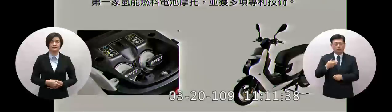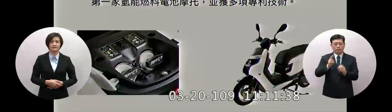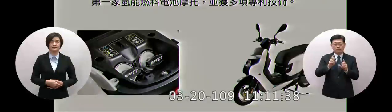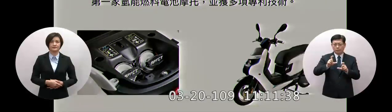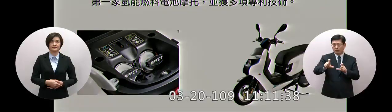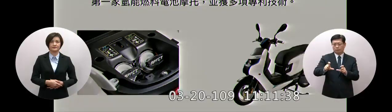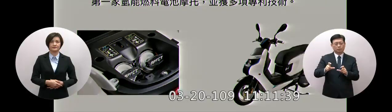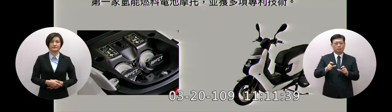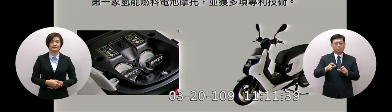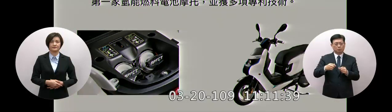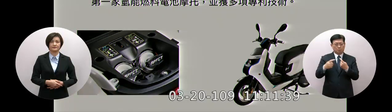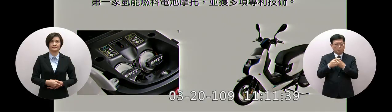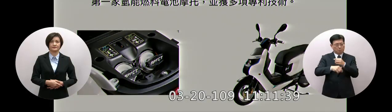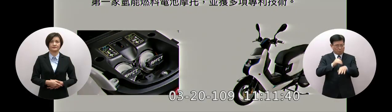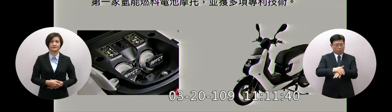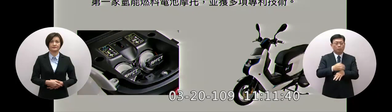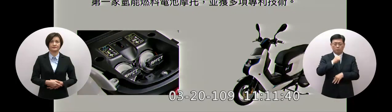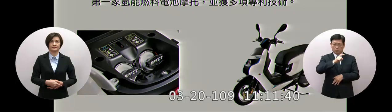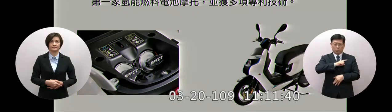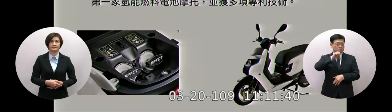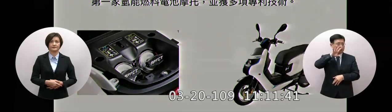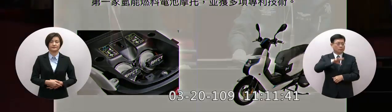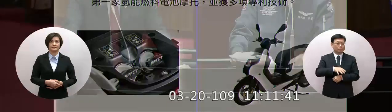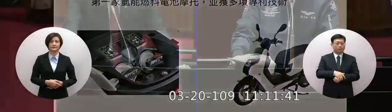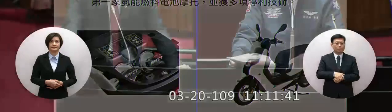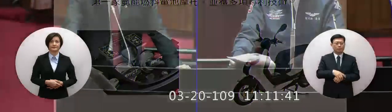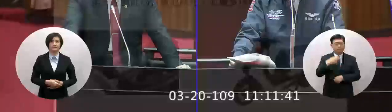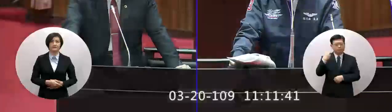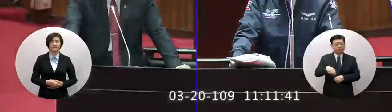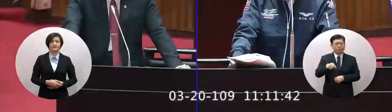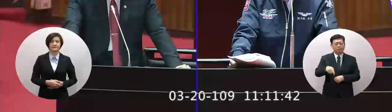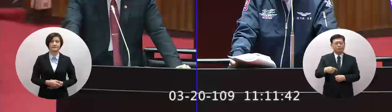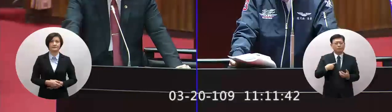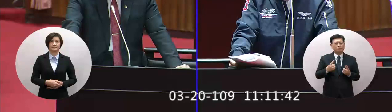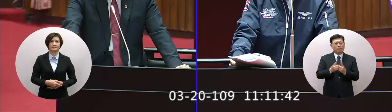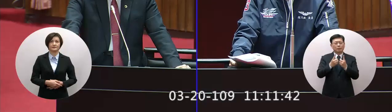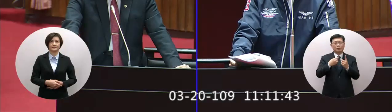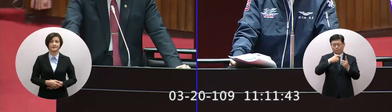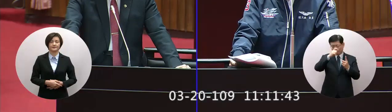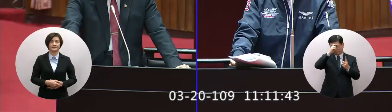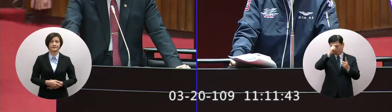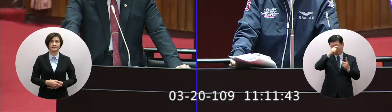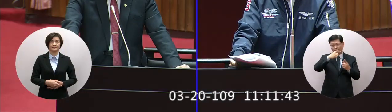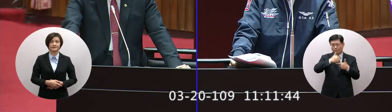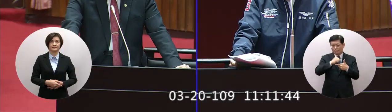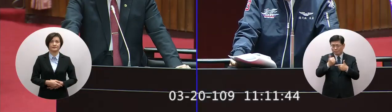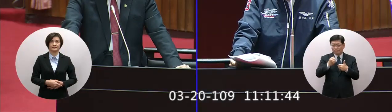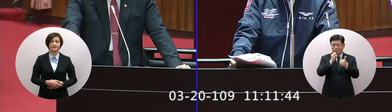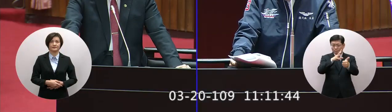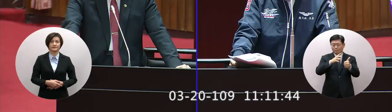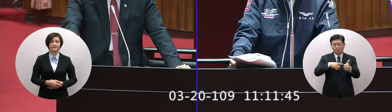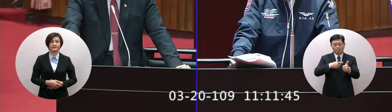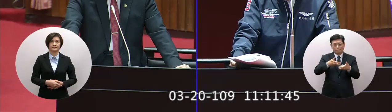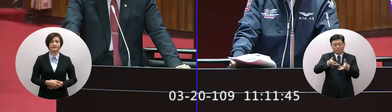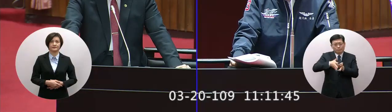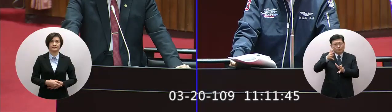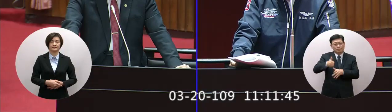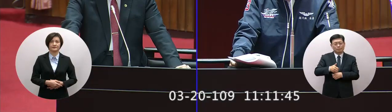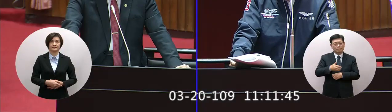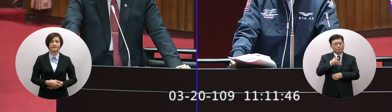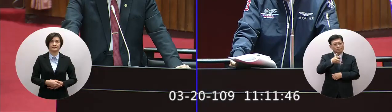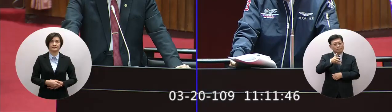料电池，这都是我们台湾之光了哈。那所以在这种情况之下，我想要建请这个部长请教您的意思，就是